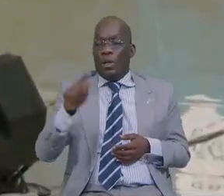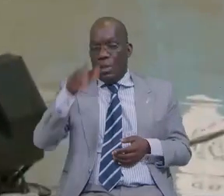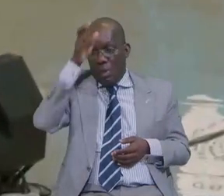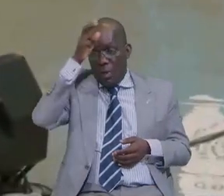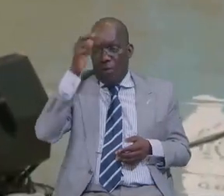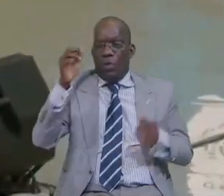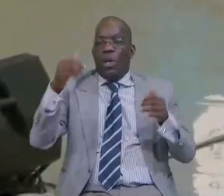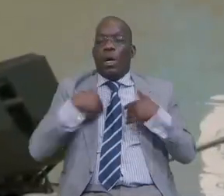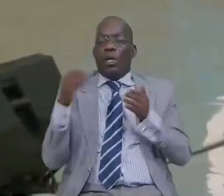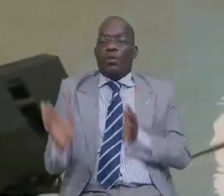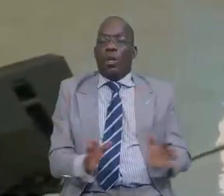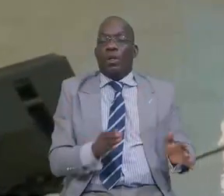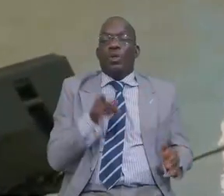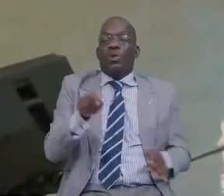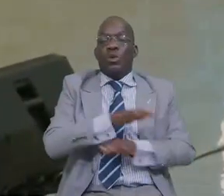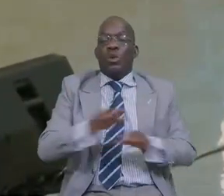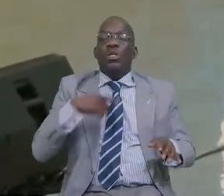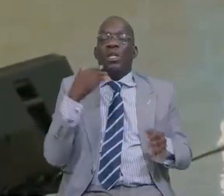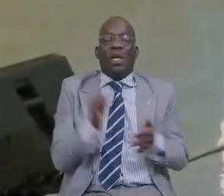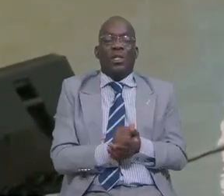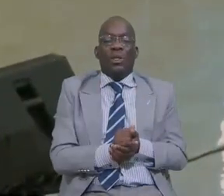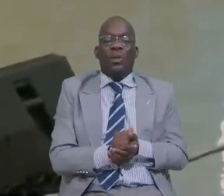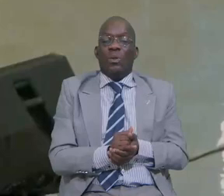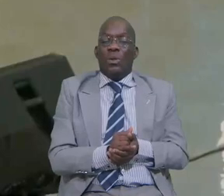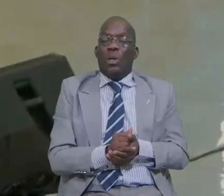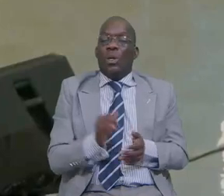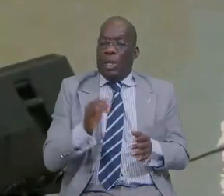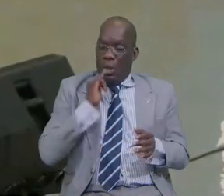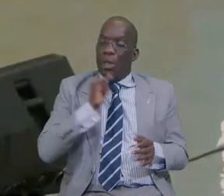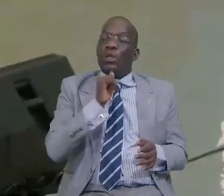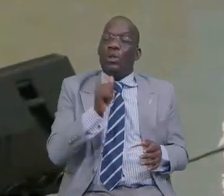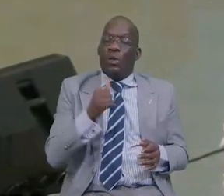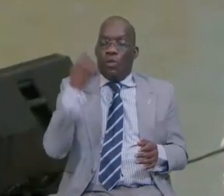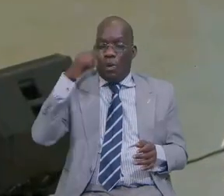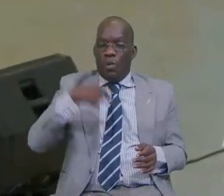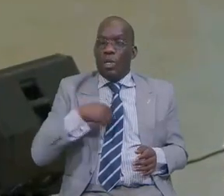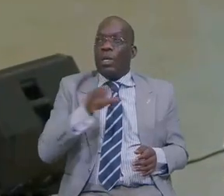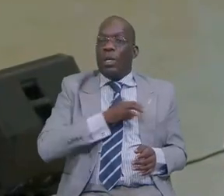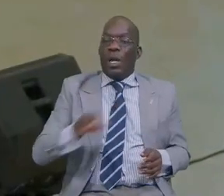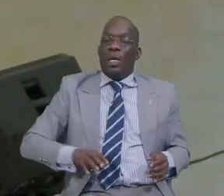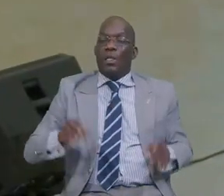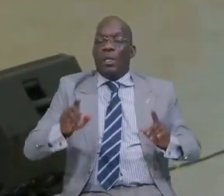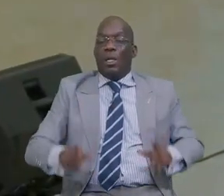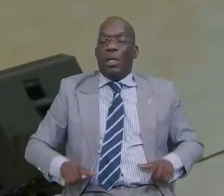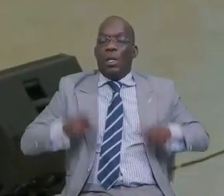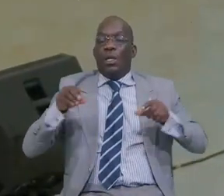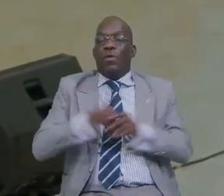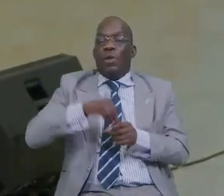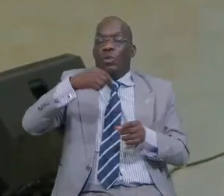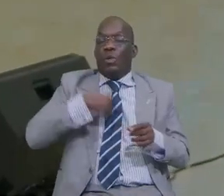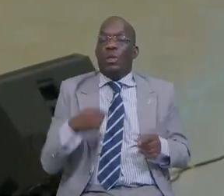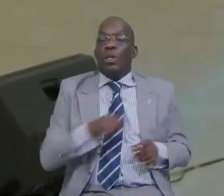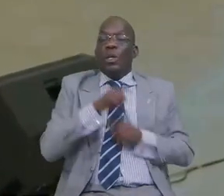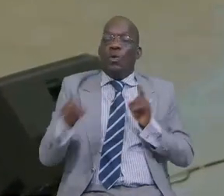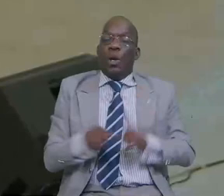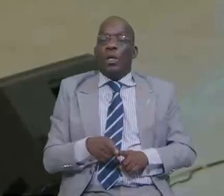comme intention, tu dis pas, c'est pas pour moi. Christ vit au-dedans de moi. Quand quelque chose comme